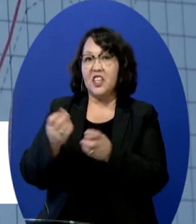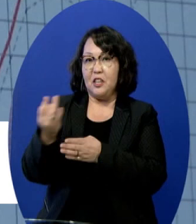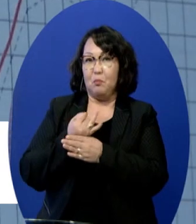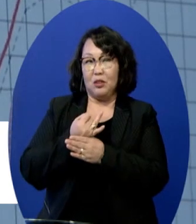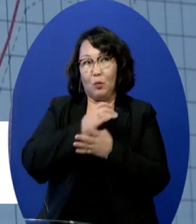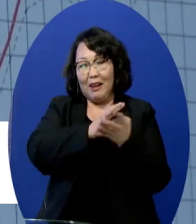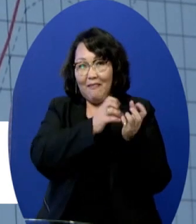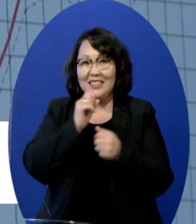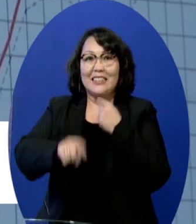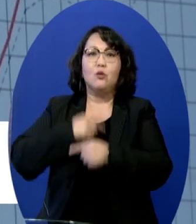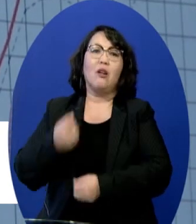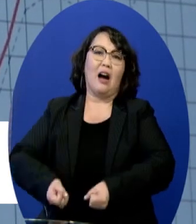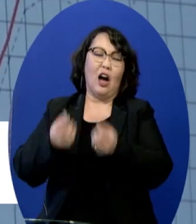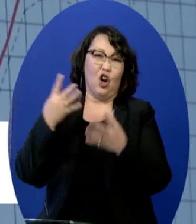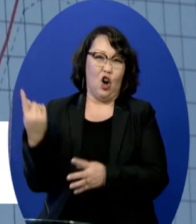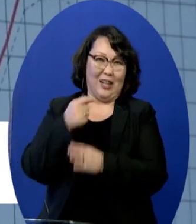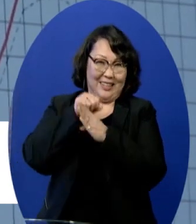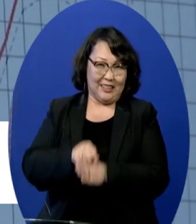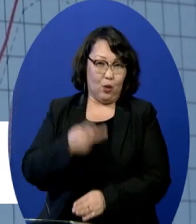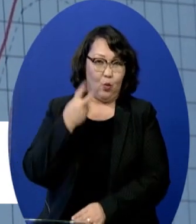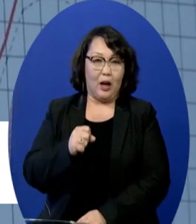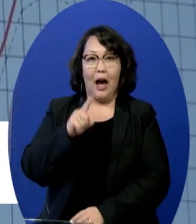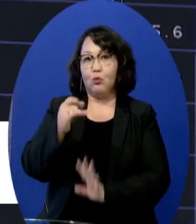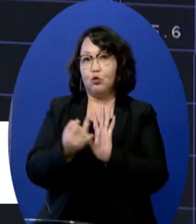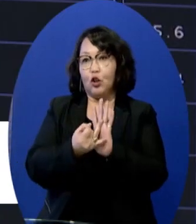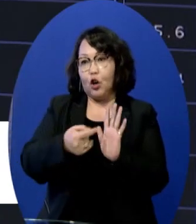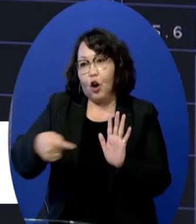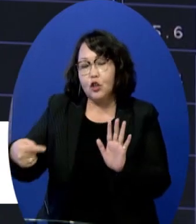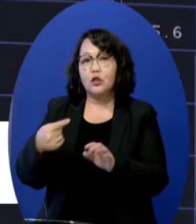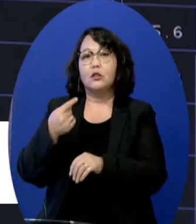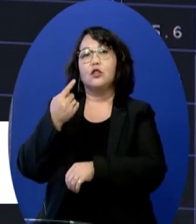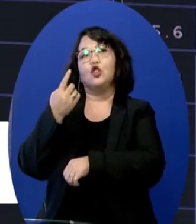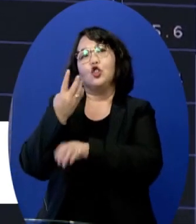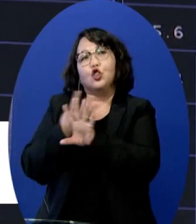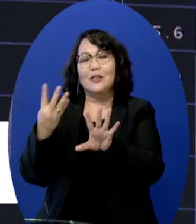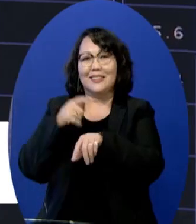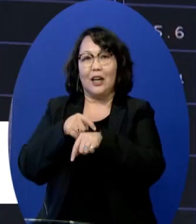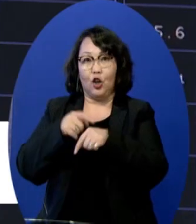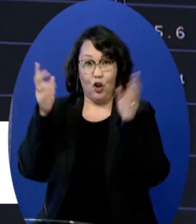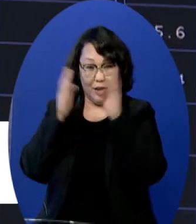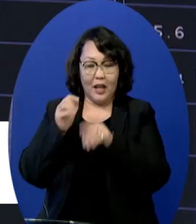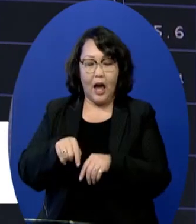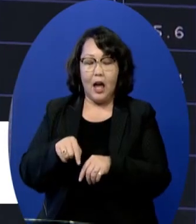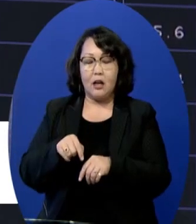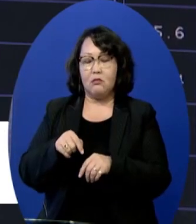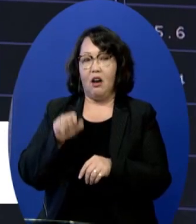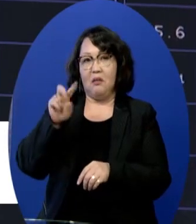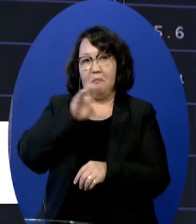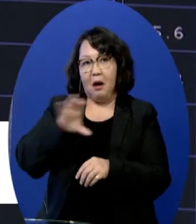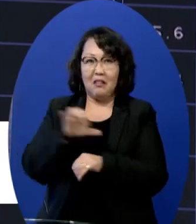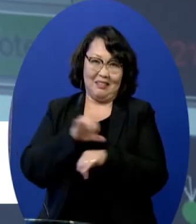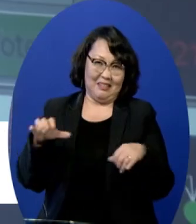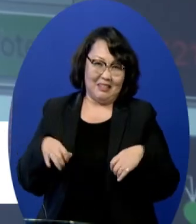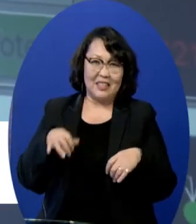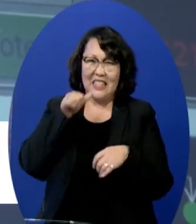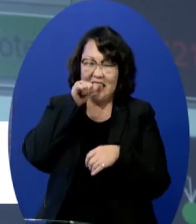байгаа юм. Тиймээс оргил ачааллын үе буюу 17-21 цагт аж ахуй нэгж иргэд хэрэглээнийхээ 20 хүртэл хуваар бууруулж, за айл